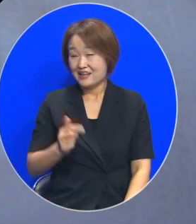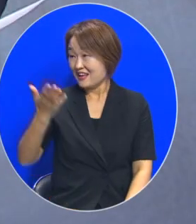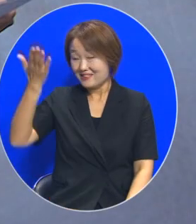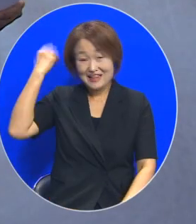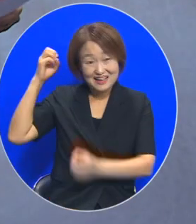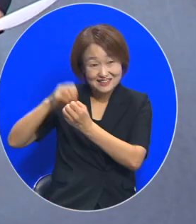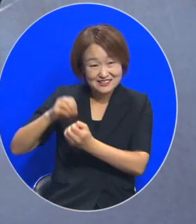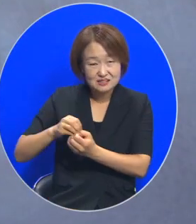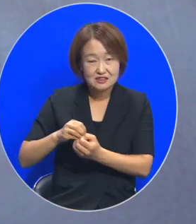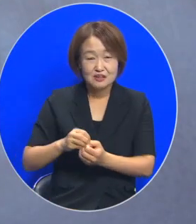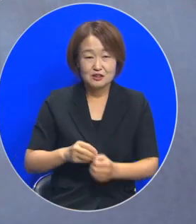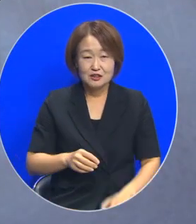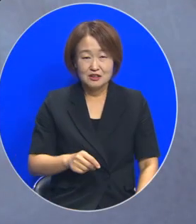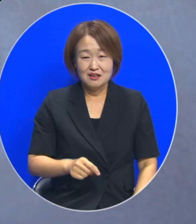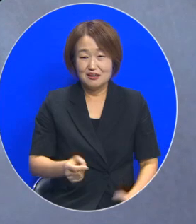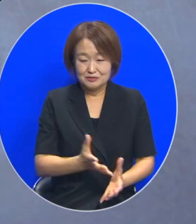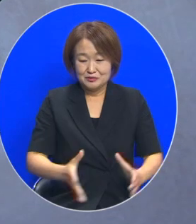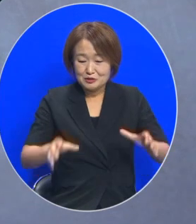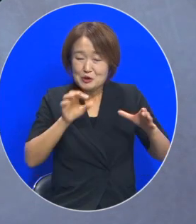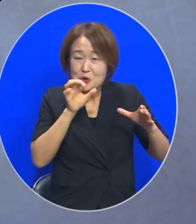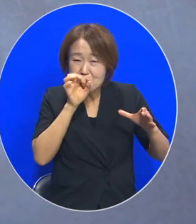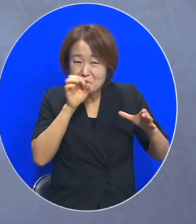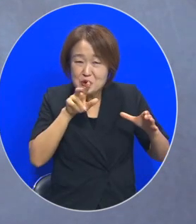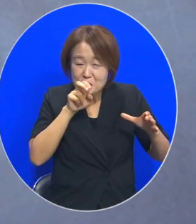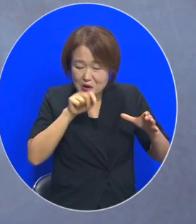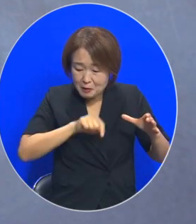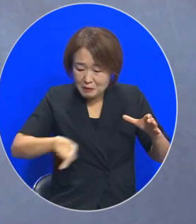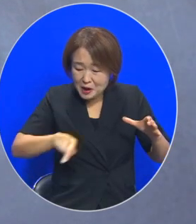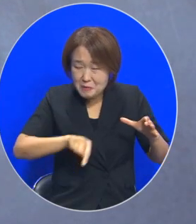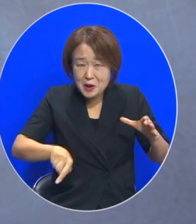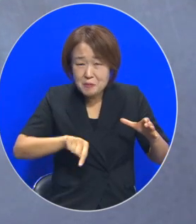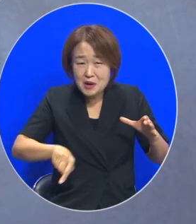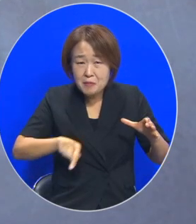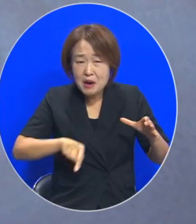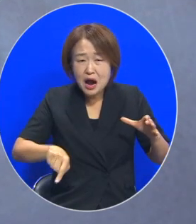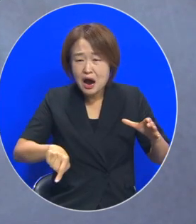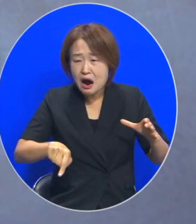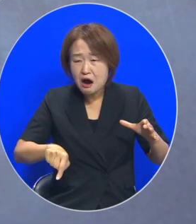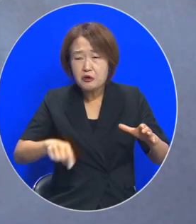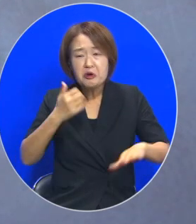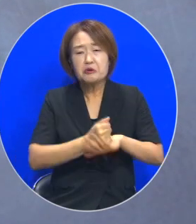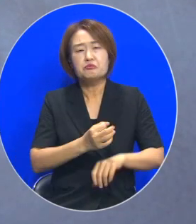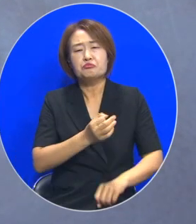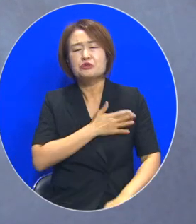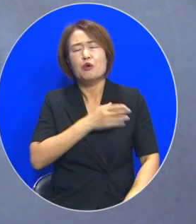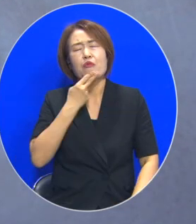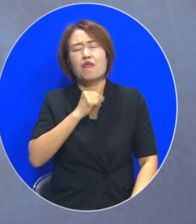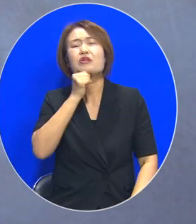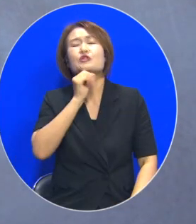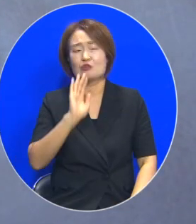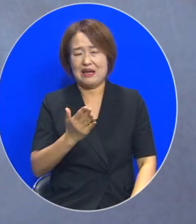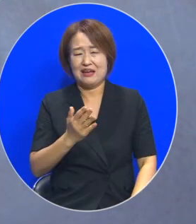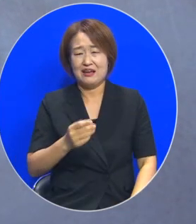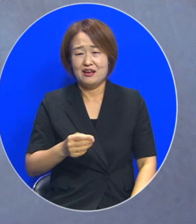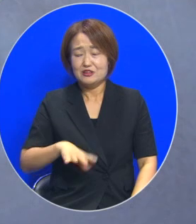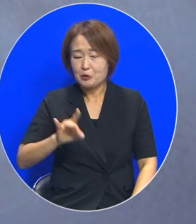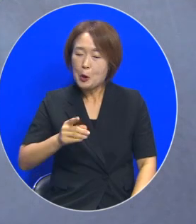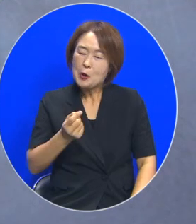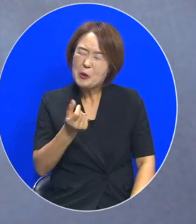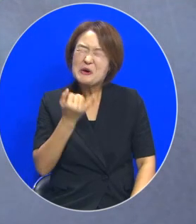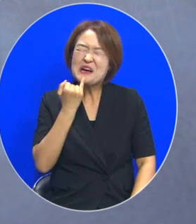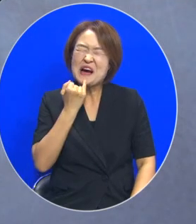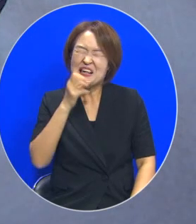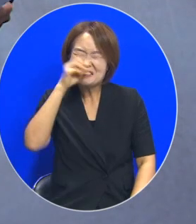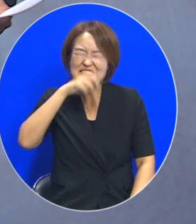옛말에 새는 곳간 당해낼 부자 없다고 했습니다 재물이 많으니 조그만 구멍은 괜찮겠지 하다가